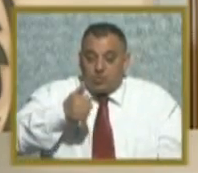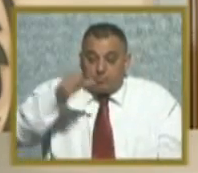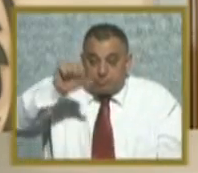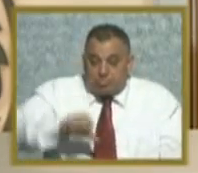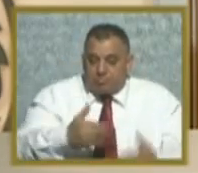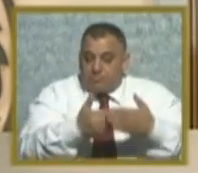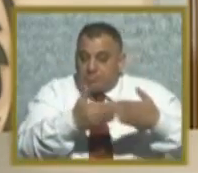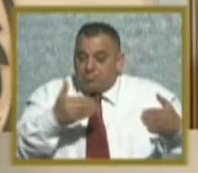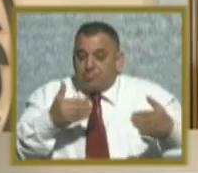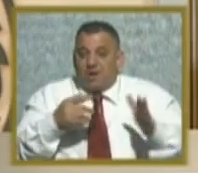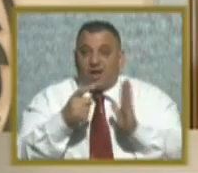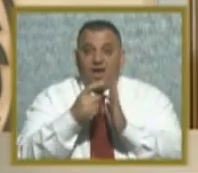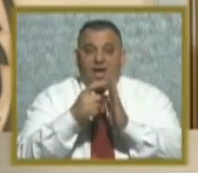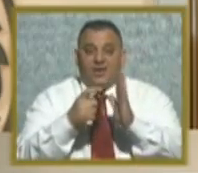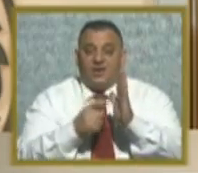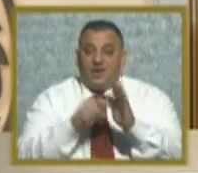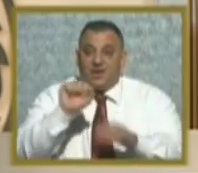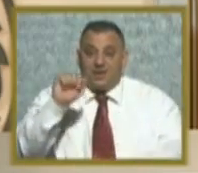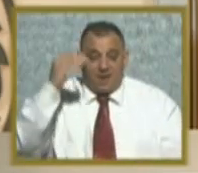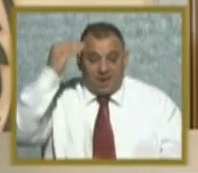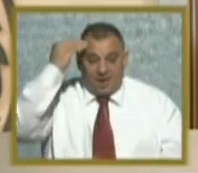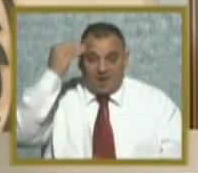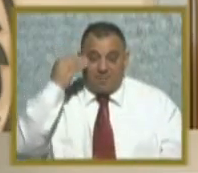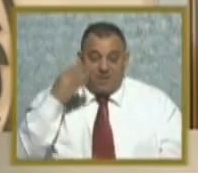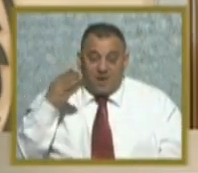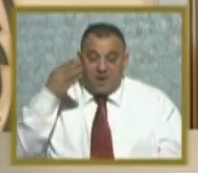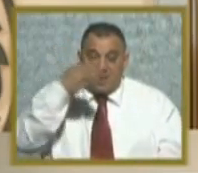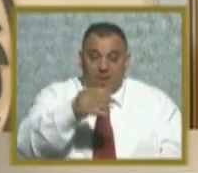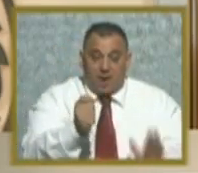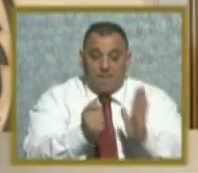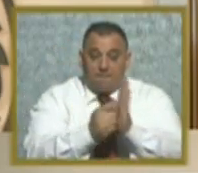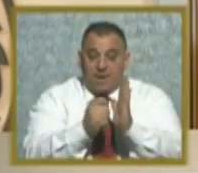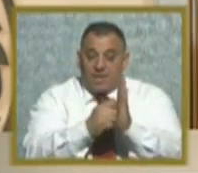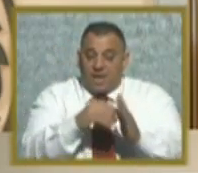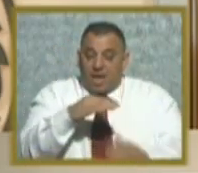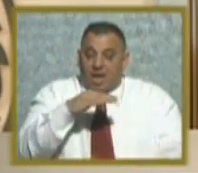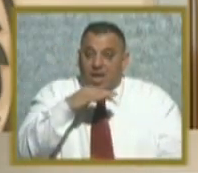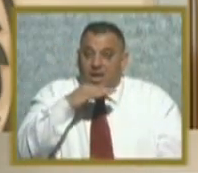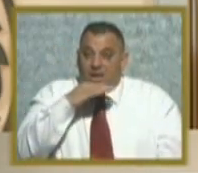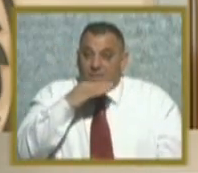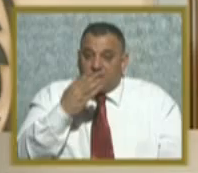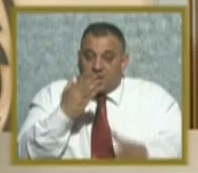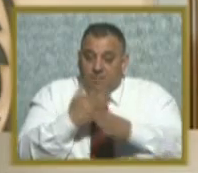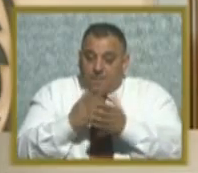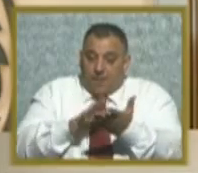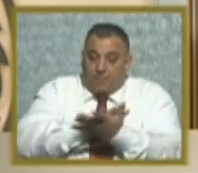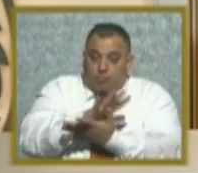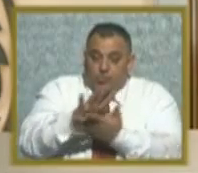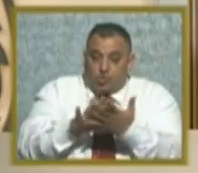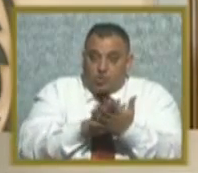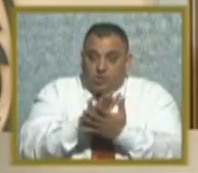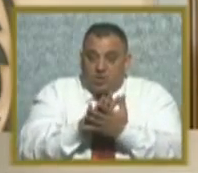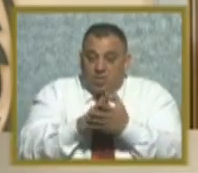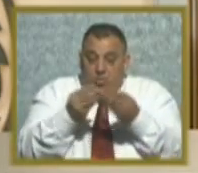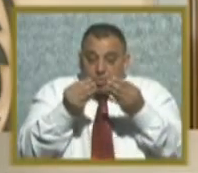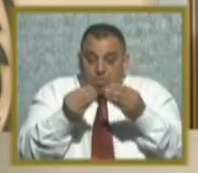تحقق المفسدة. إذا كنت يا أخت أمينة تعتقدين أن ذهابك إلى بيت الوالد يسبب لك مشاكل ويسبب لك